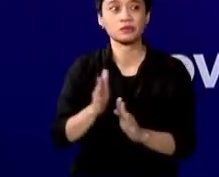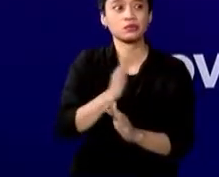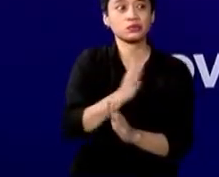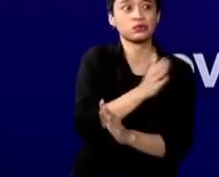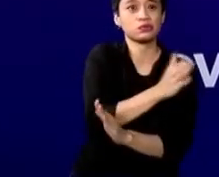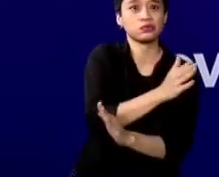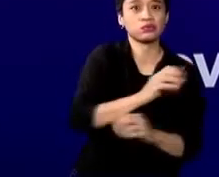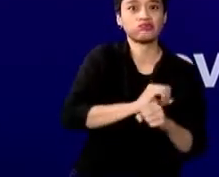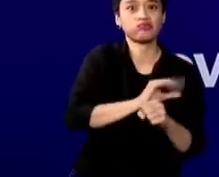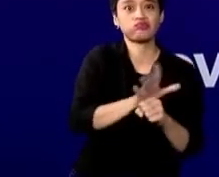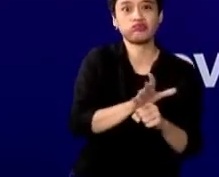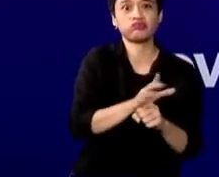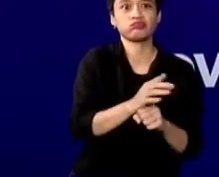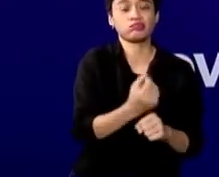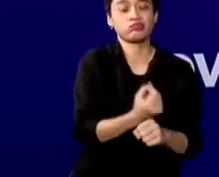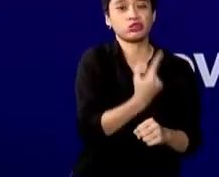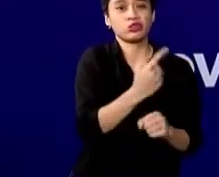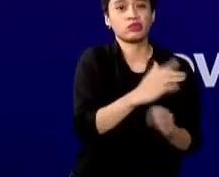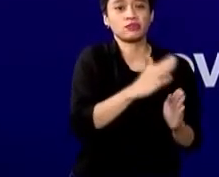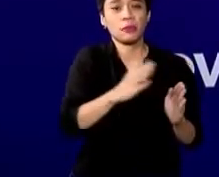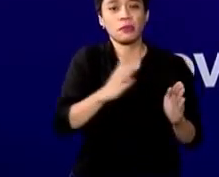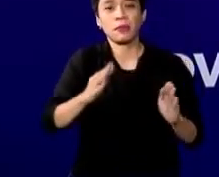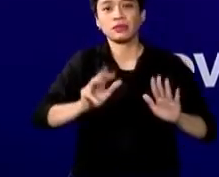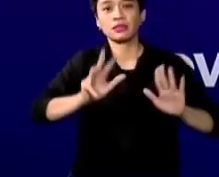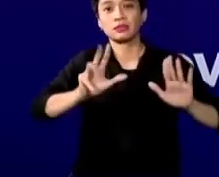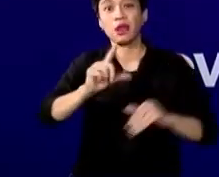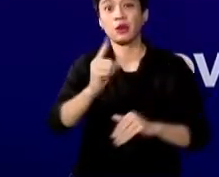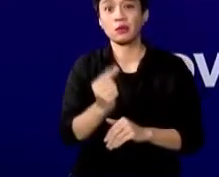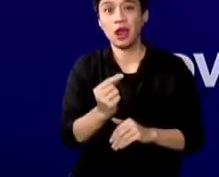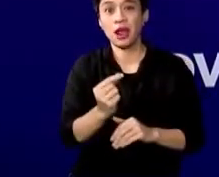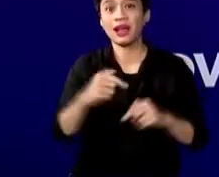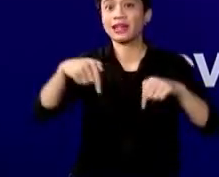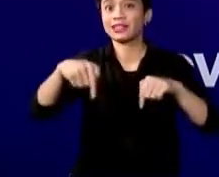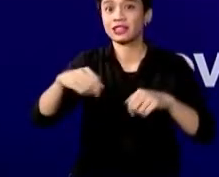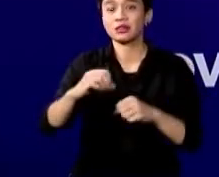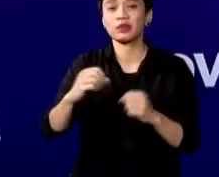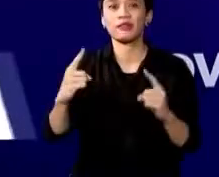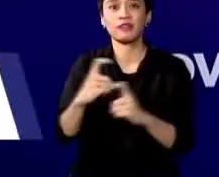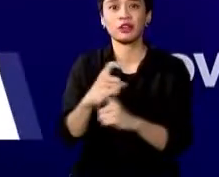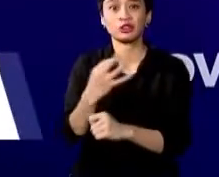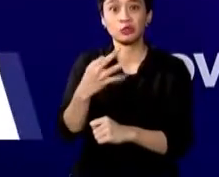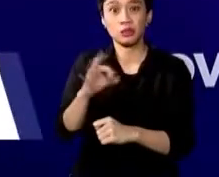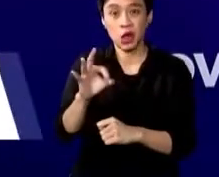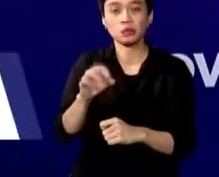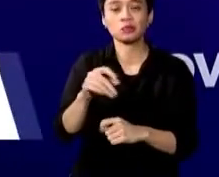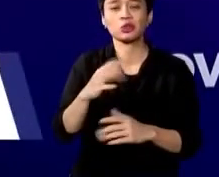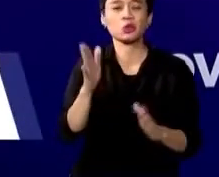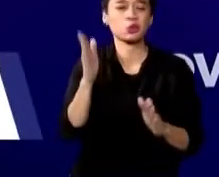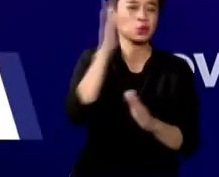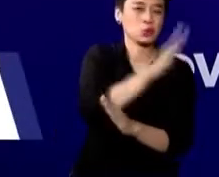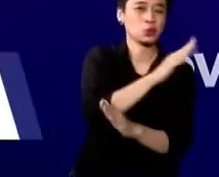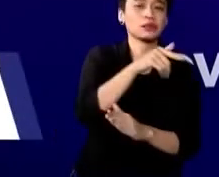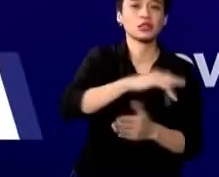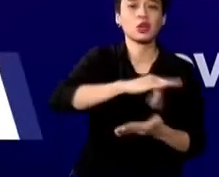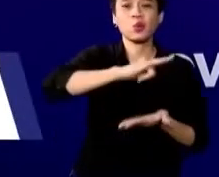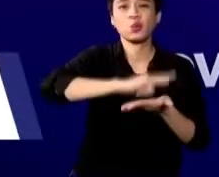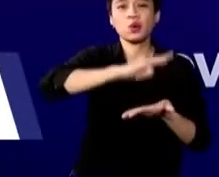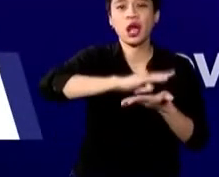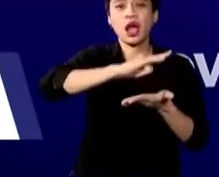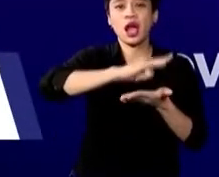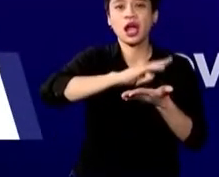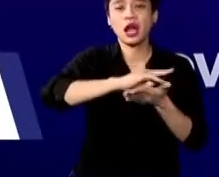eh virus baru yang disebut dengan newemging disease di Wuhan sejak Desember